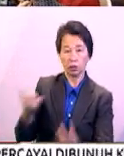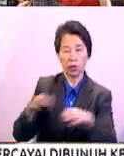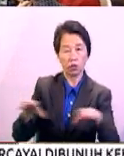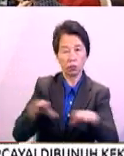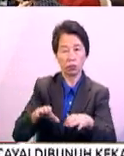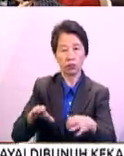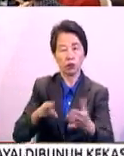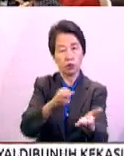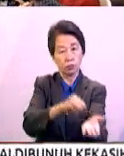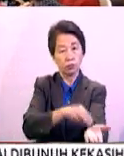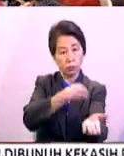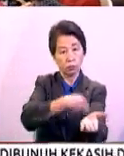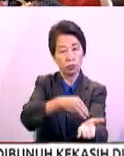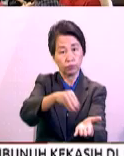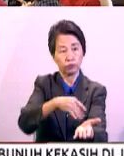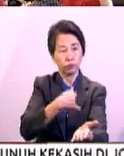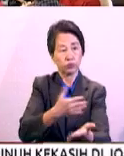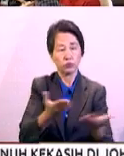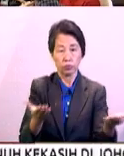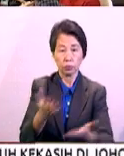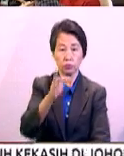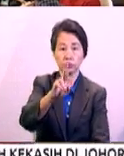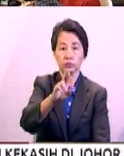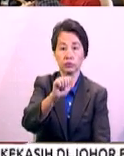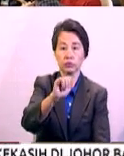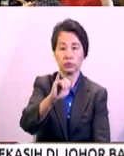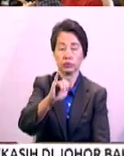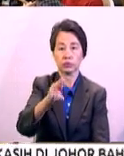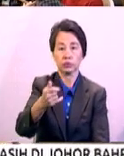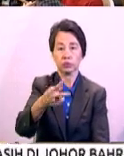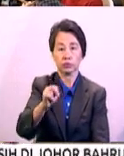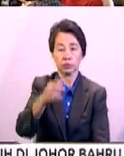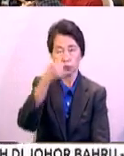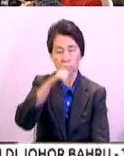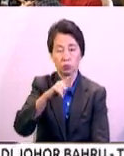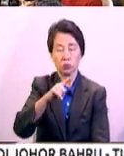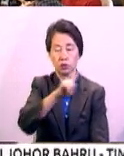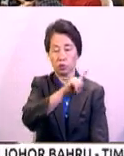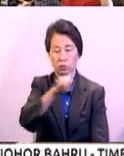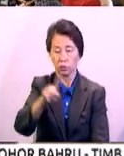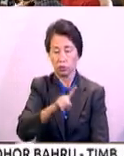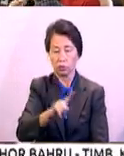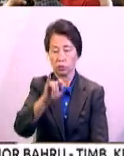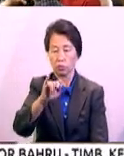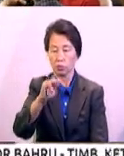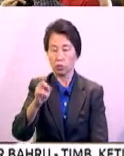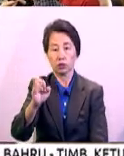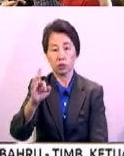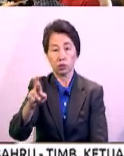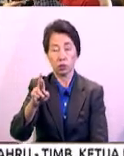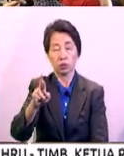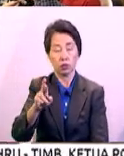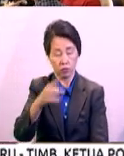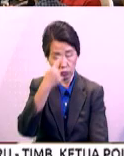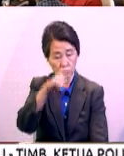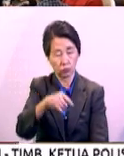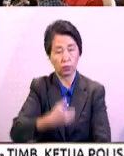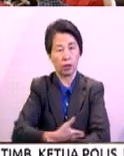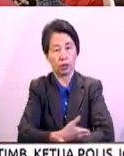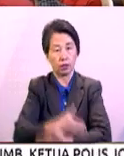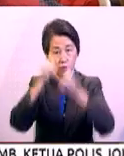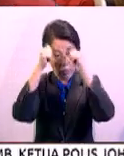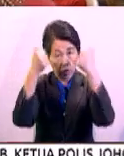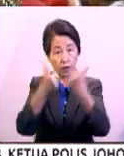ni terapi music, abang-abang Raihan, zikir dan juga anak-anak autism. Kalau kita tak cuba, kita tak tahu niat kita